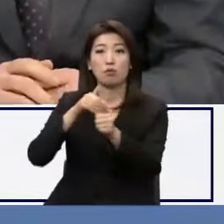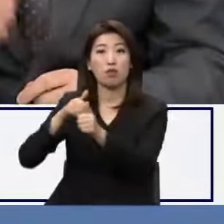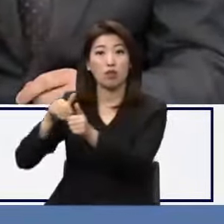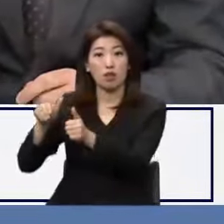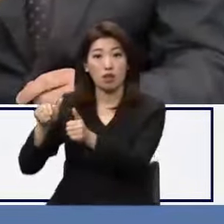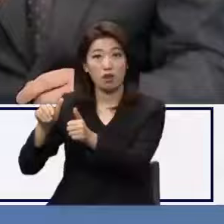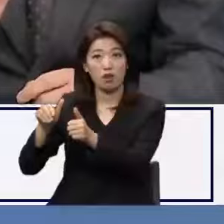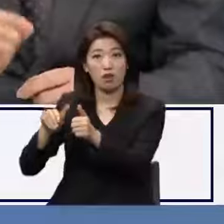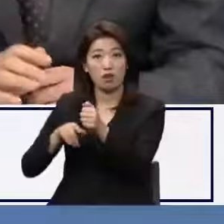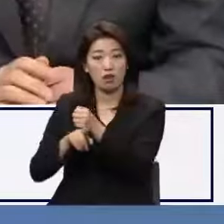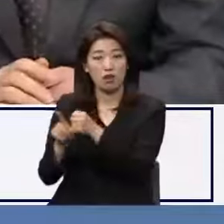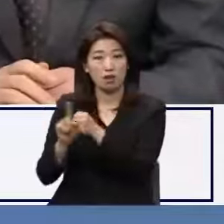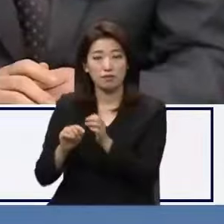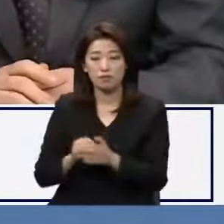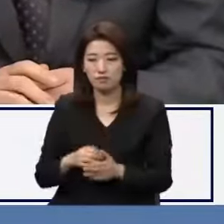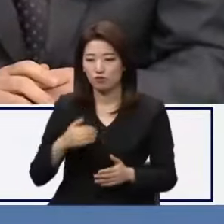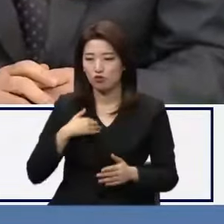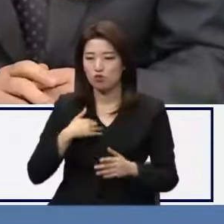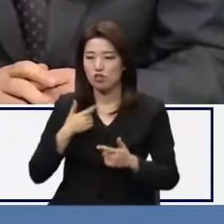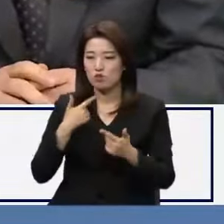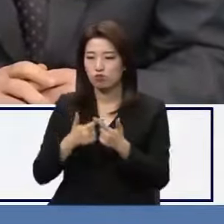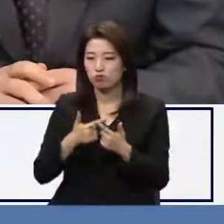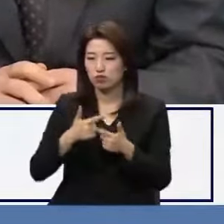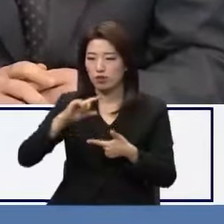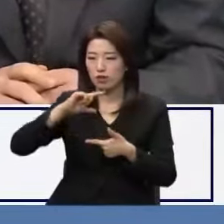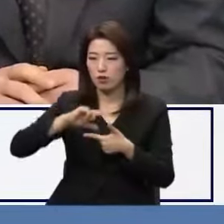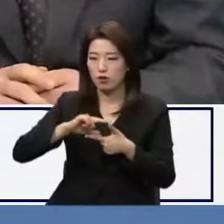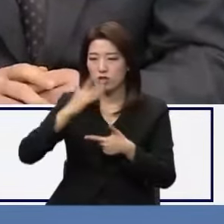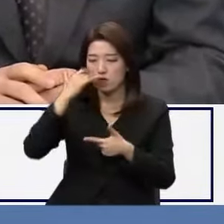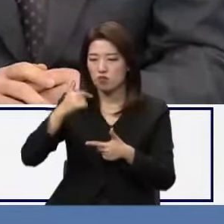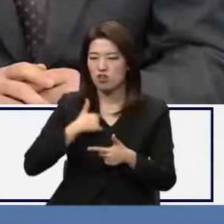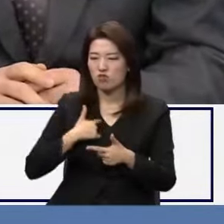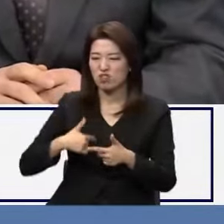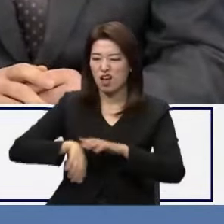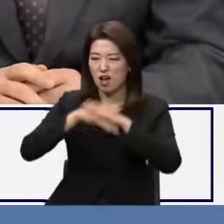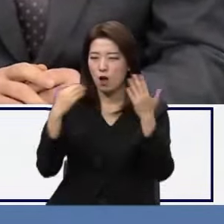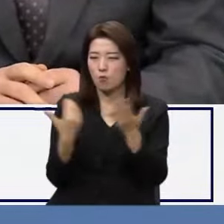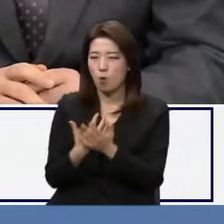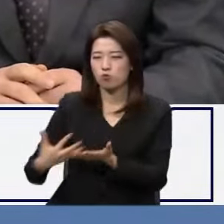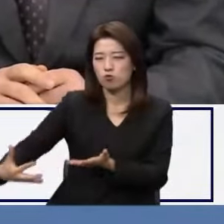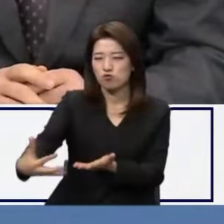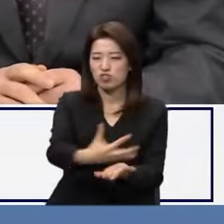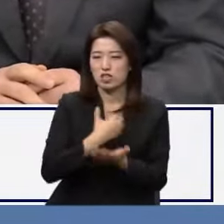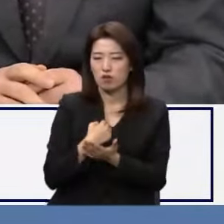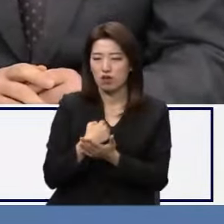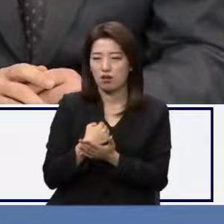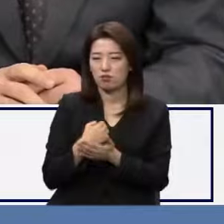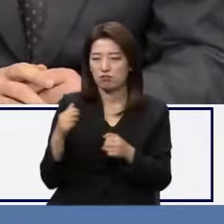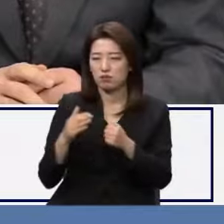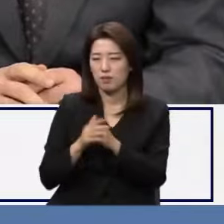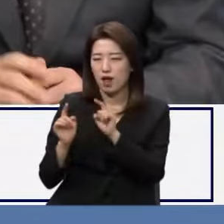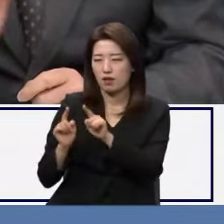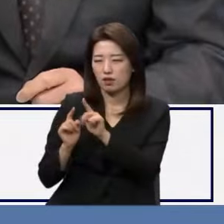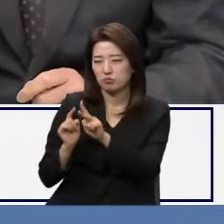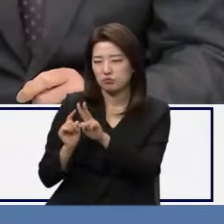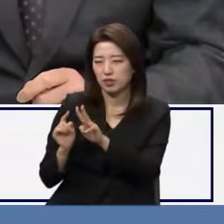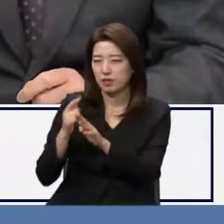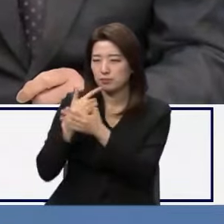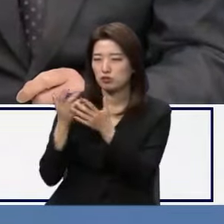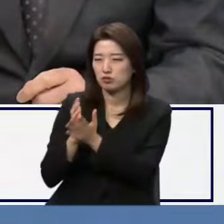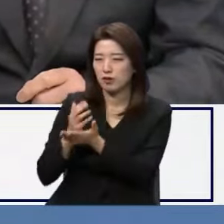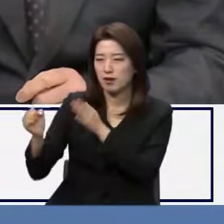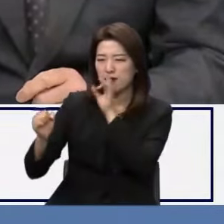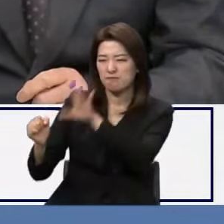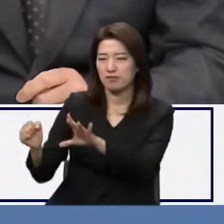한치도 그 내줄 수 없다는 결혼한 의지를 보여 주는 것이라는 생각이 들어요 그리고 또 한편으로는 상당히 선재적 역공이는